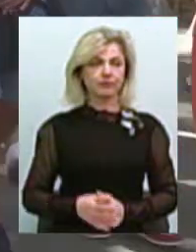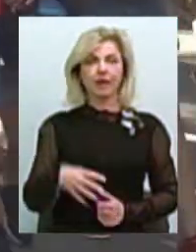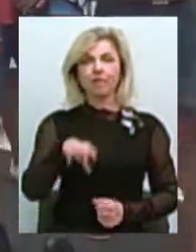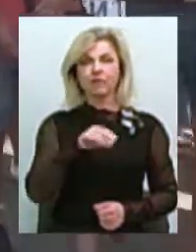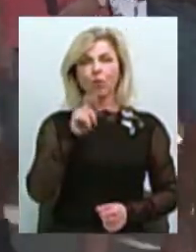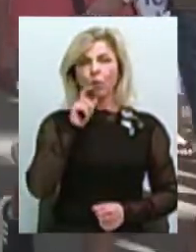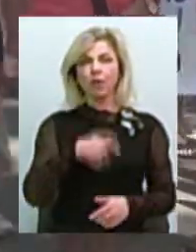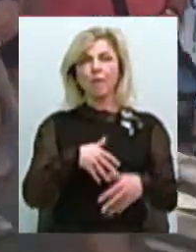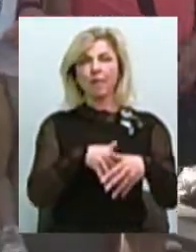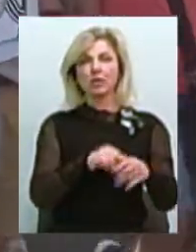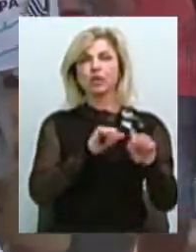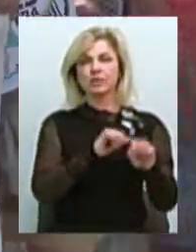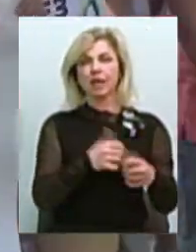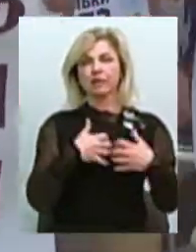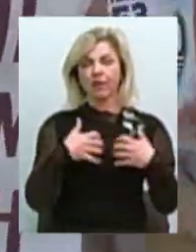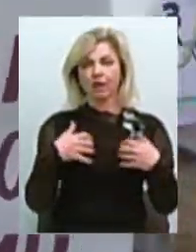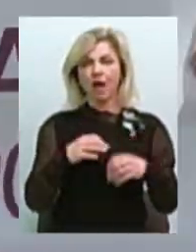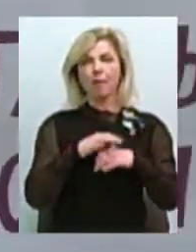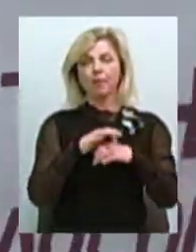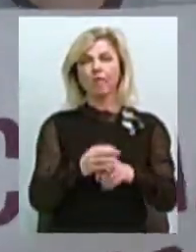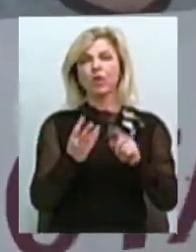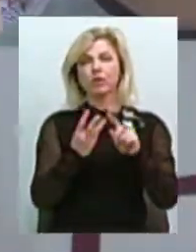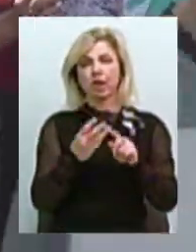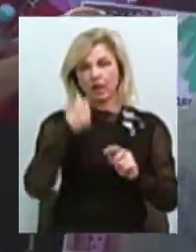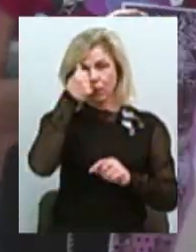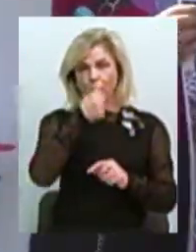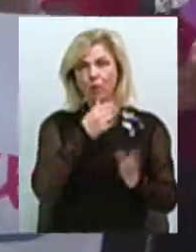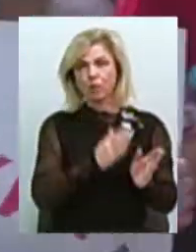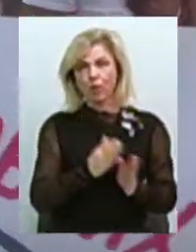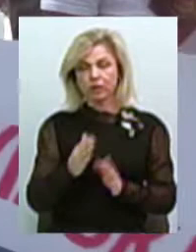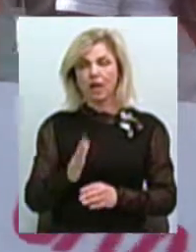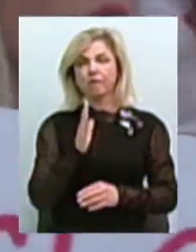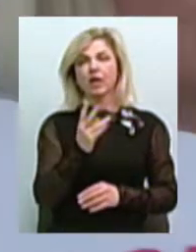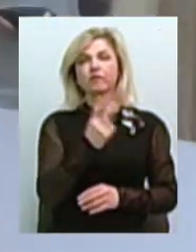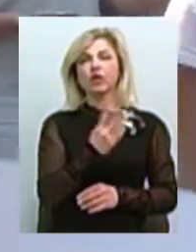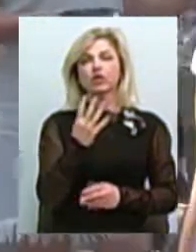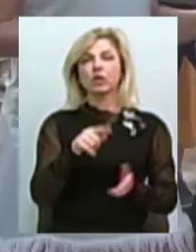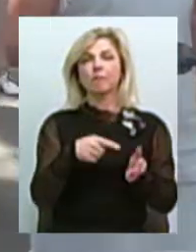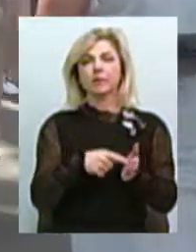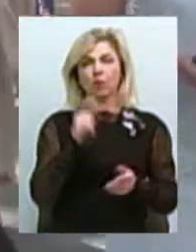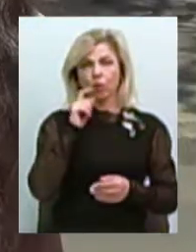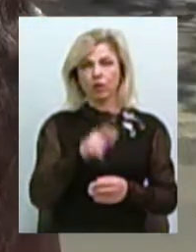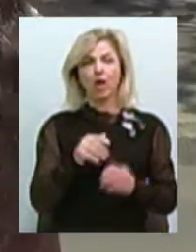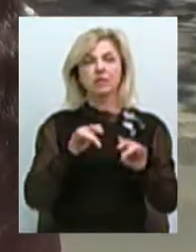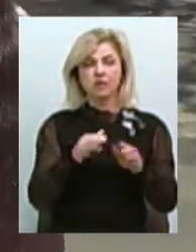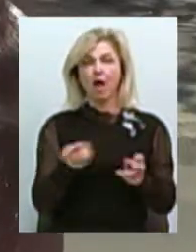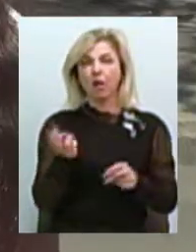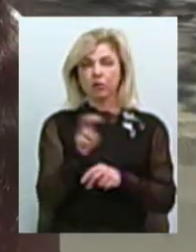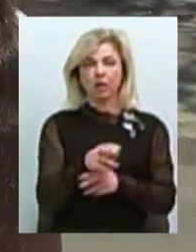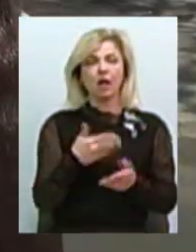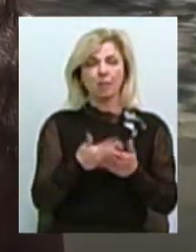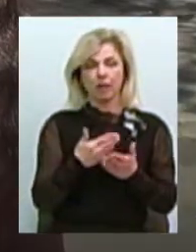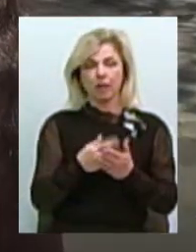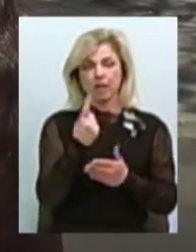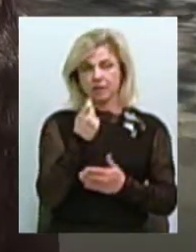Всеукраїнський марш захисту тварин проводять третій рік поспіль у 24 містах України. Захід відвідали близько 100 миколаївців. Мета маршу